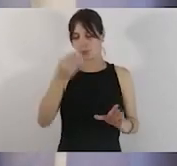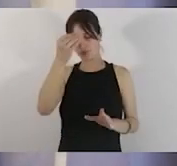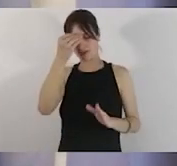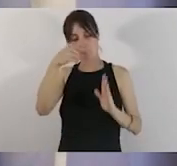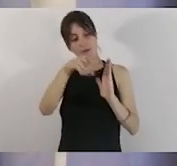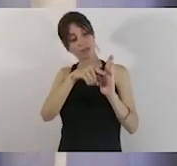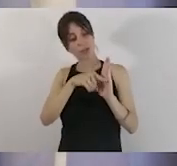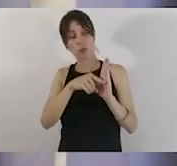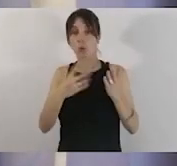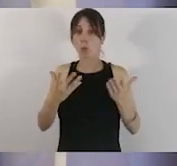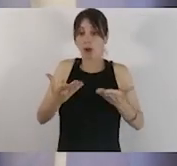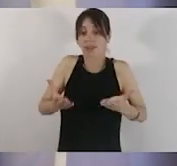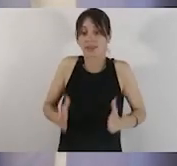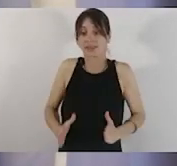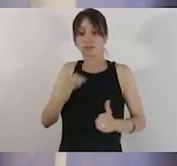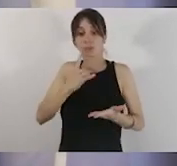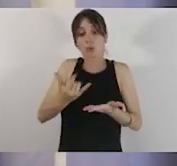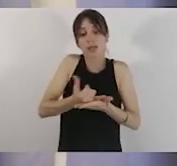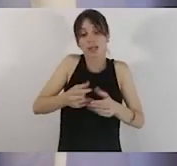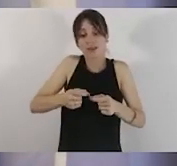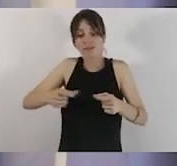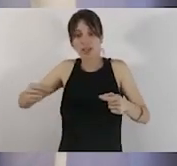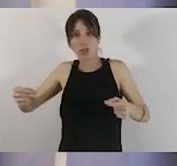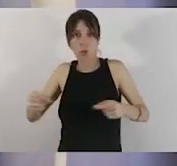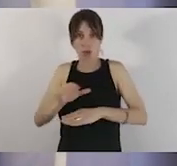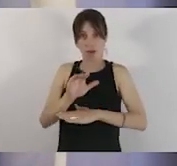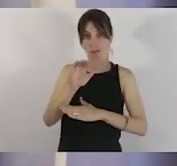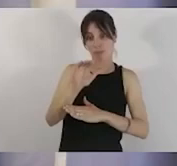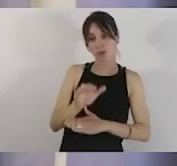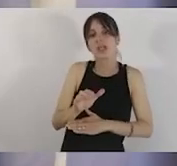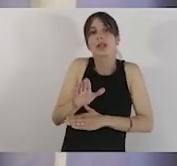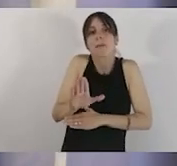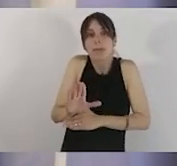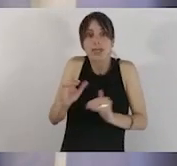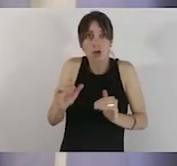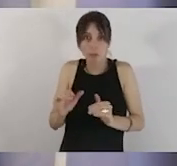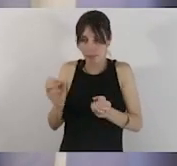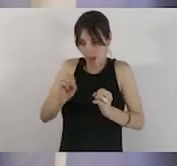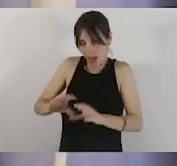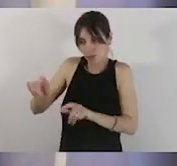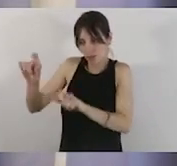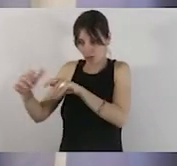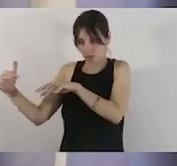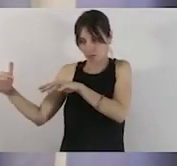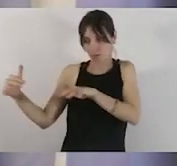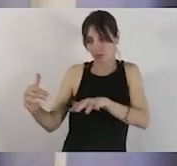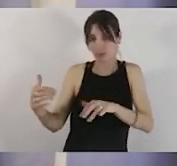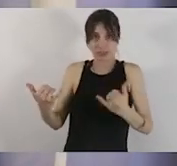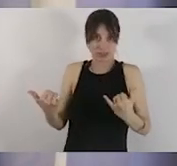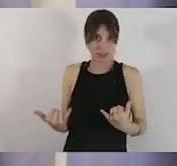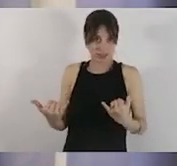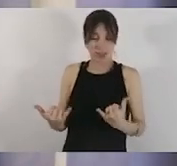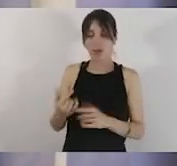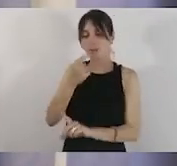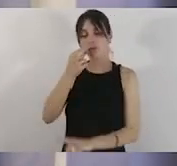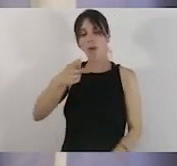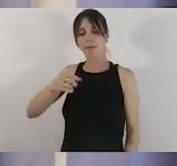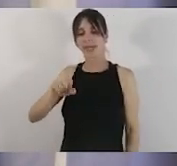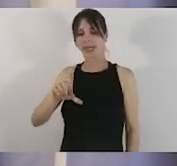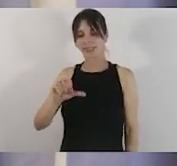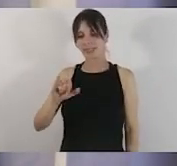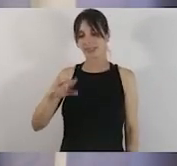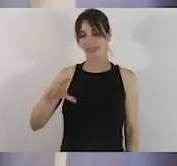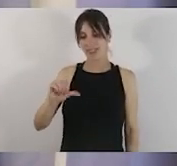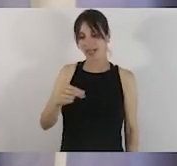îles du Frioul, tout en permettant quand même à chacun d'y accéder. Monsieur Pellicani. La